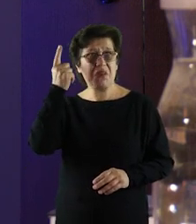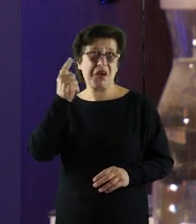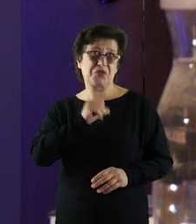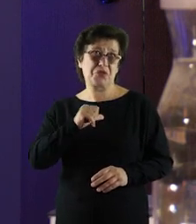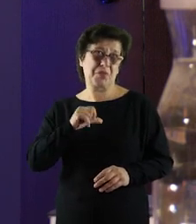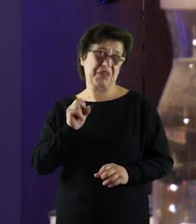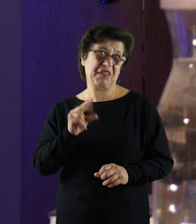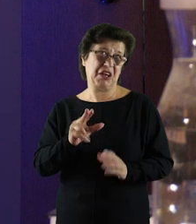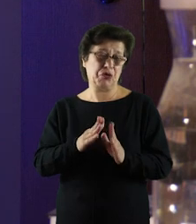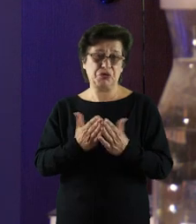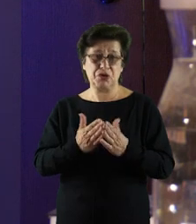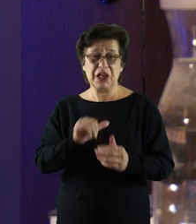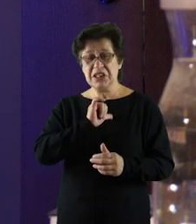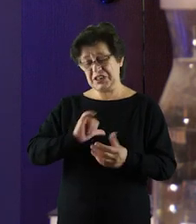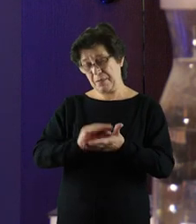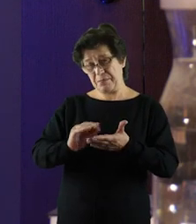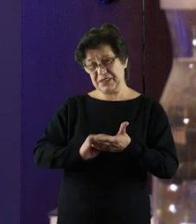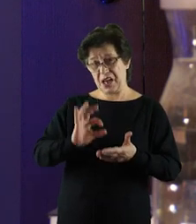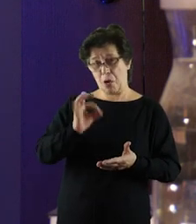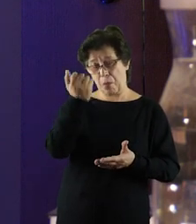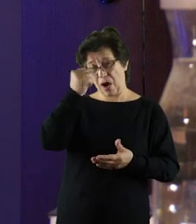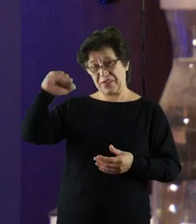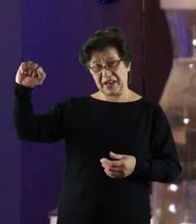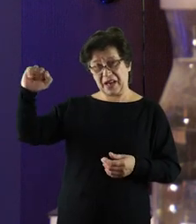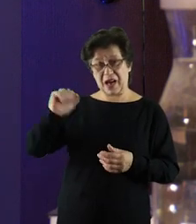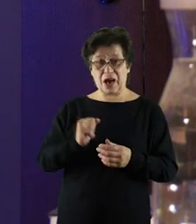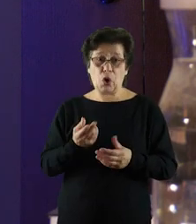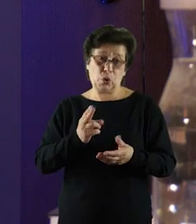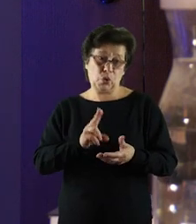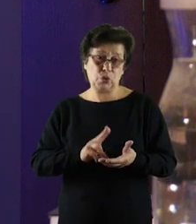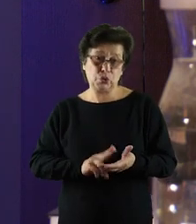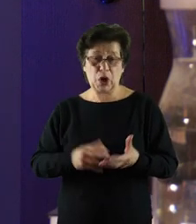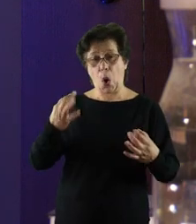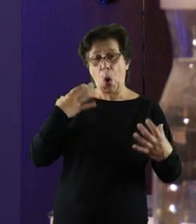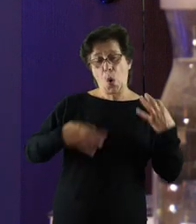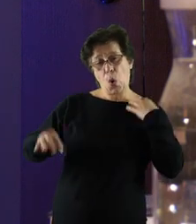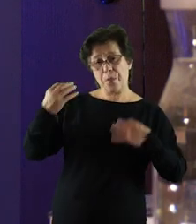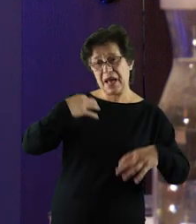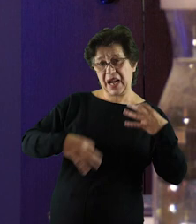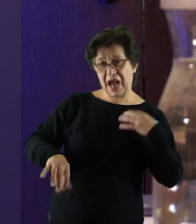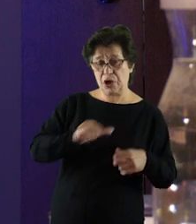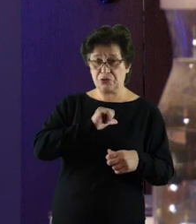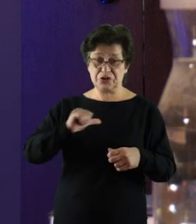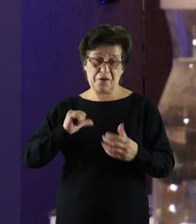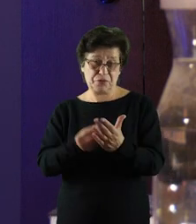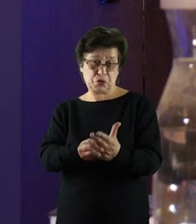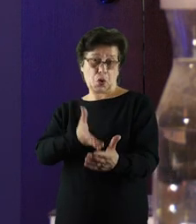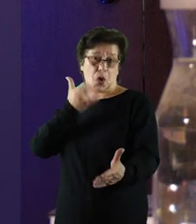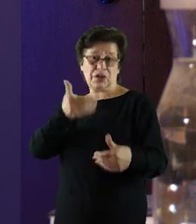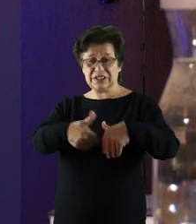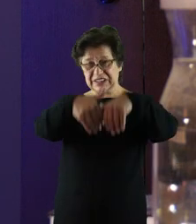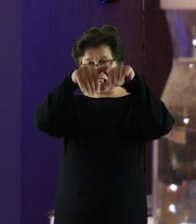natomiast sama pisałam o bohaterkach, które ubierają się albo w bardzo drogich markowych